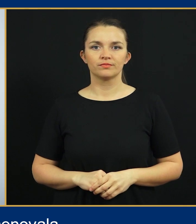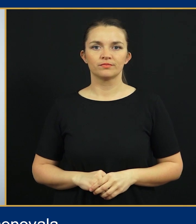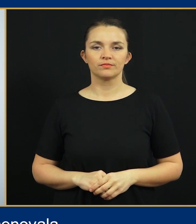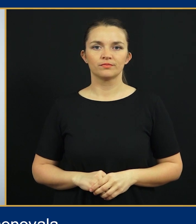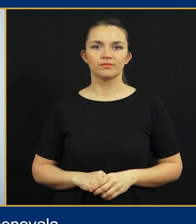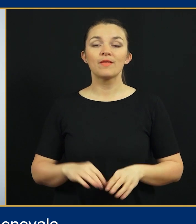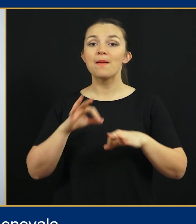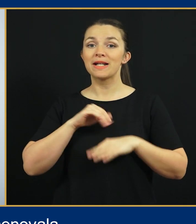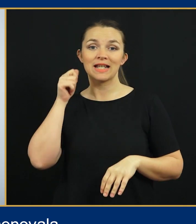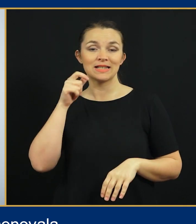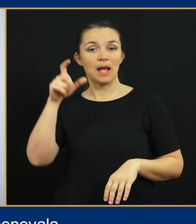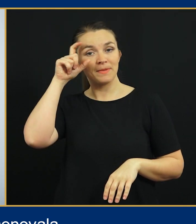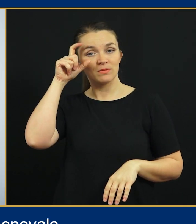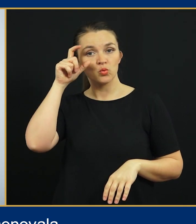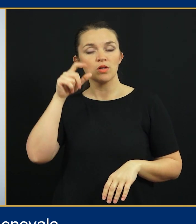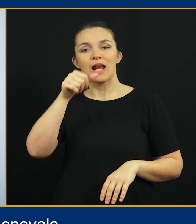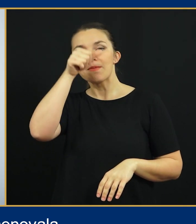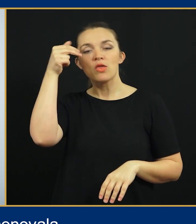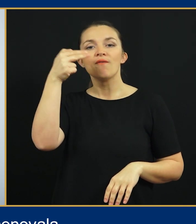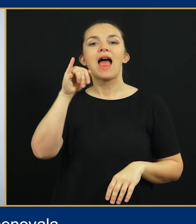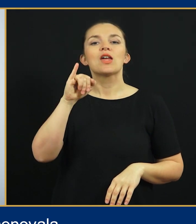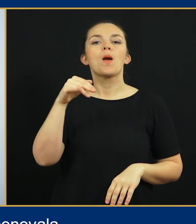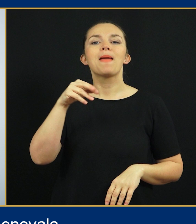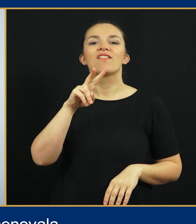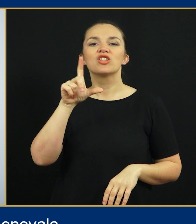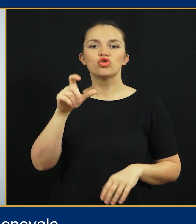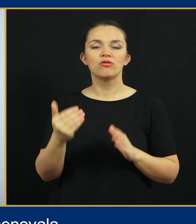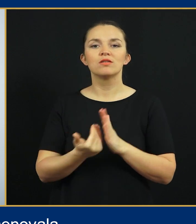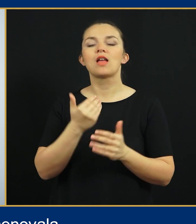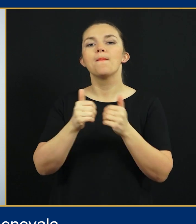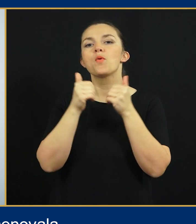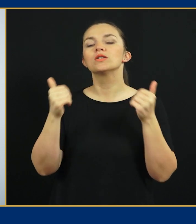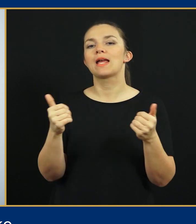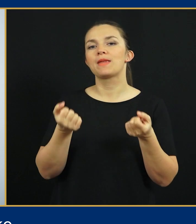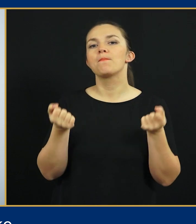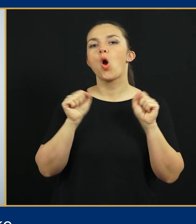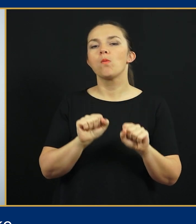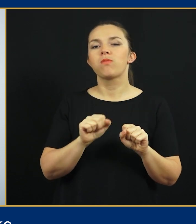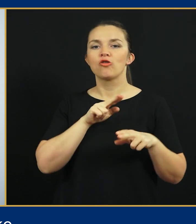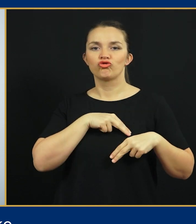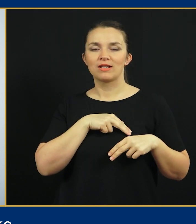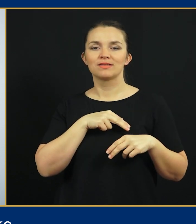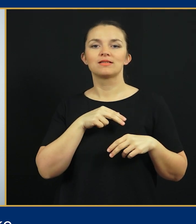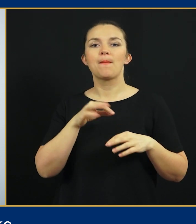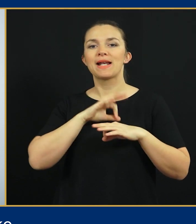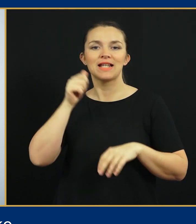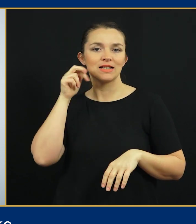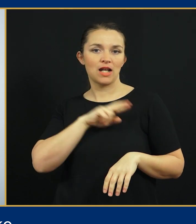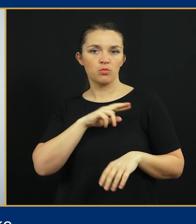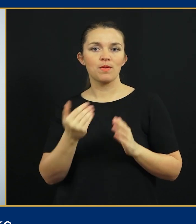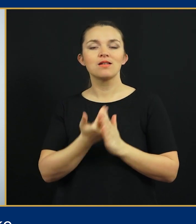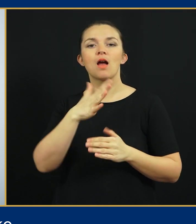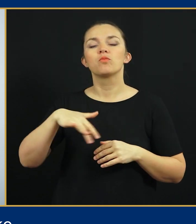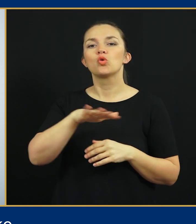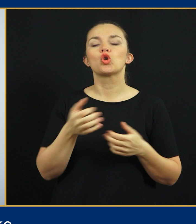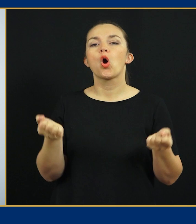Predsednica Pirc Musar imenovala Igorja Merviča za posebnega pooblaščenca predsednice republike za področje